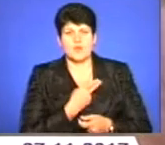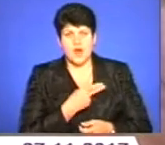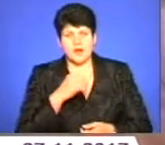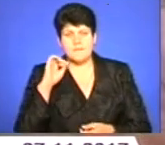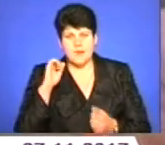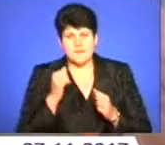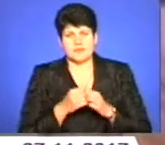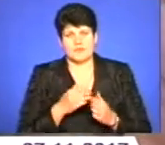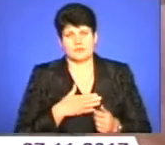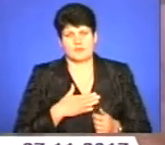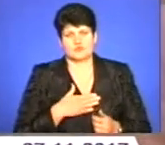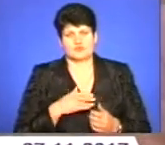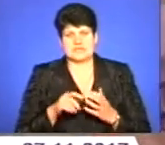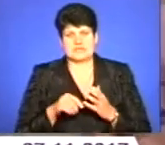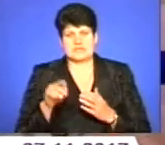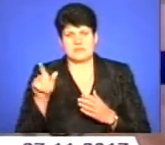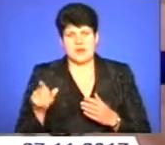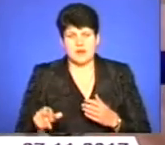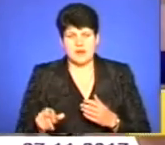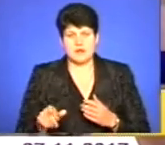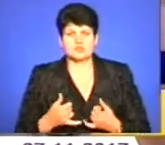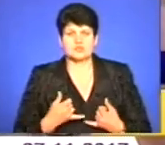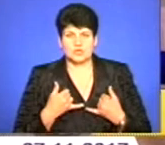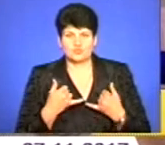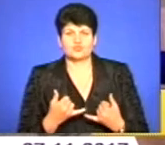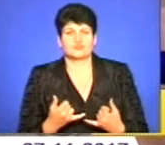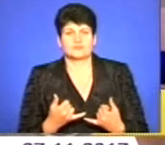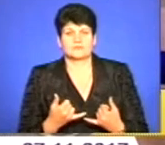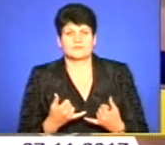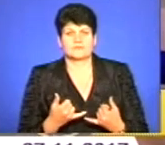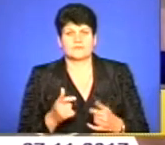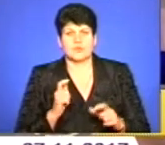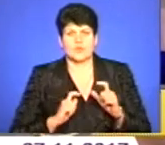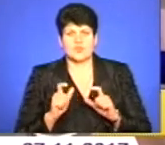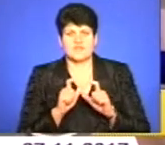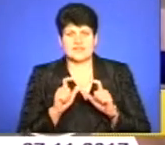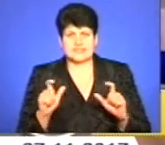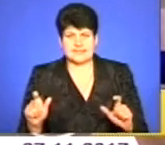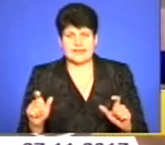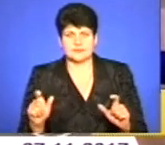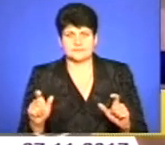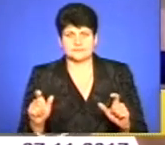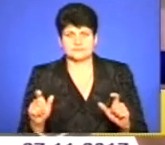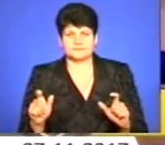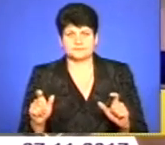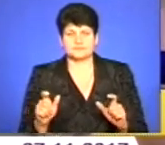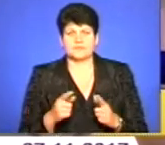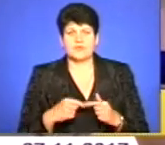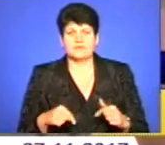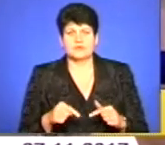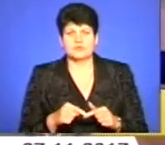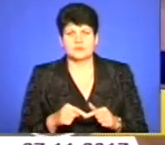пам'ятають нашого земляка і шанують в університеті. На